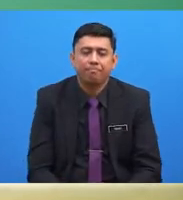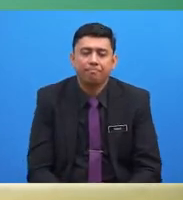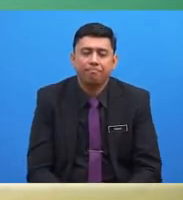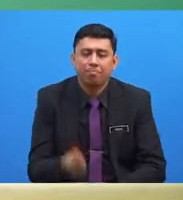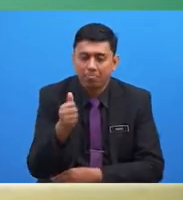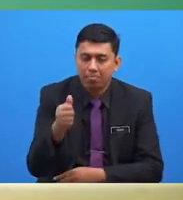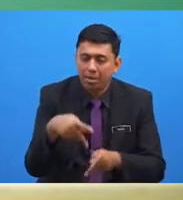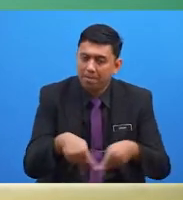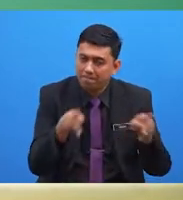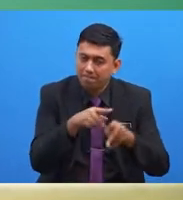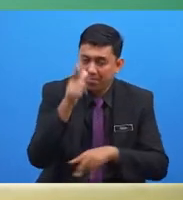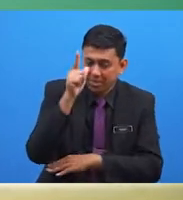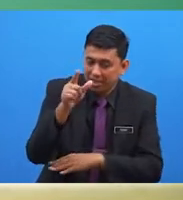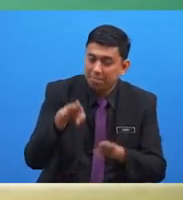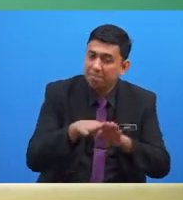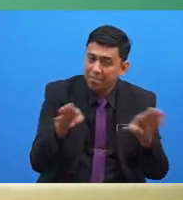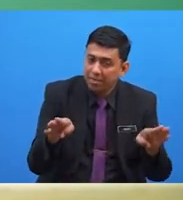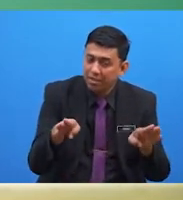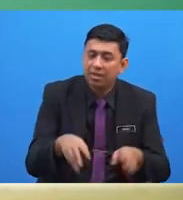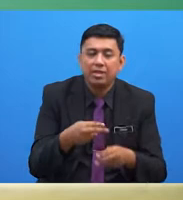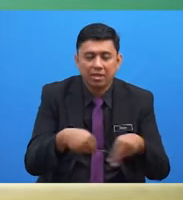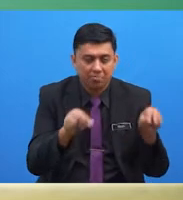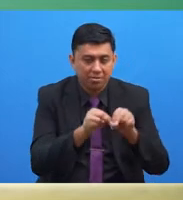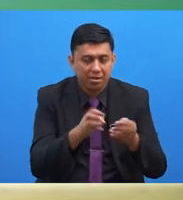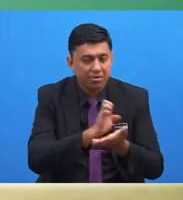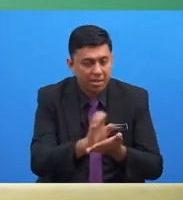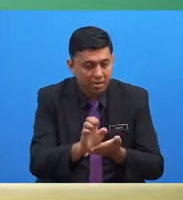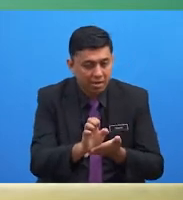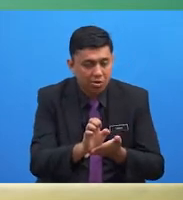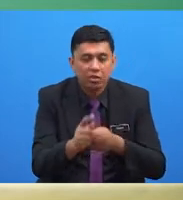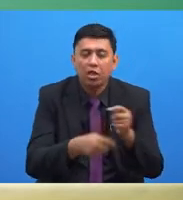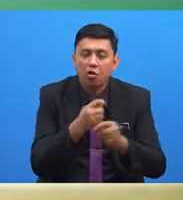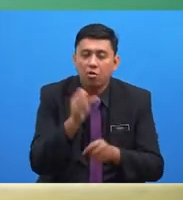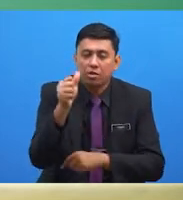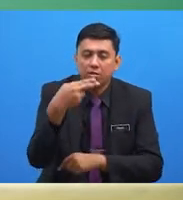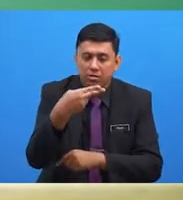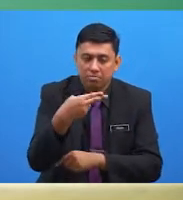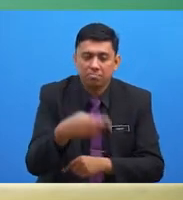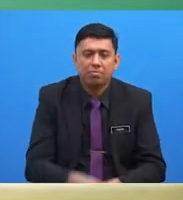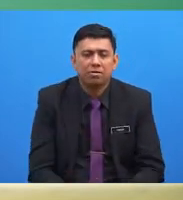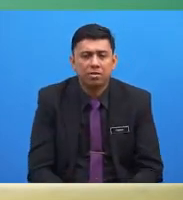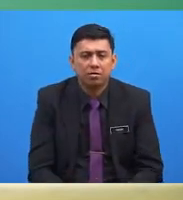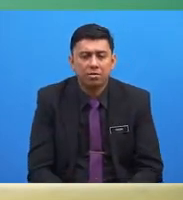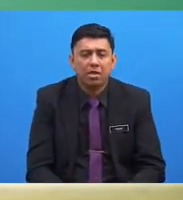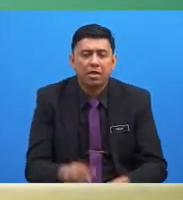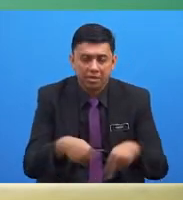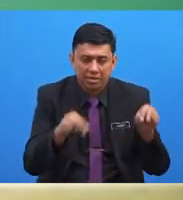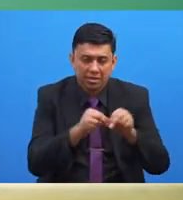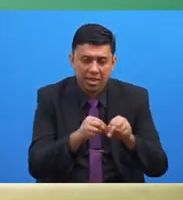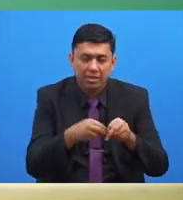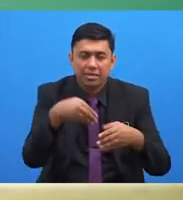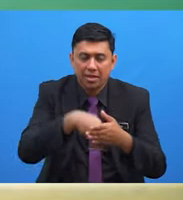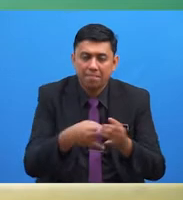RM4,000. Anda perlu melihat perbezaan nilai allowance tahunan sarah dan bandingkan dengan nilai di dalam imbangan